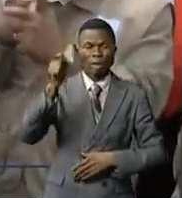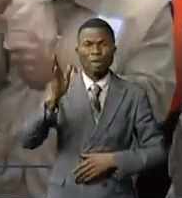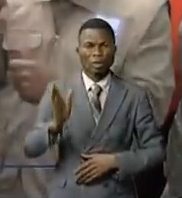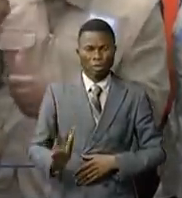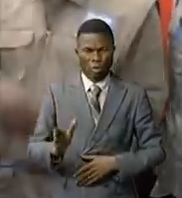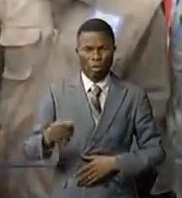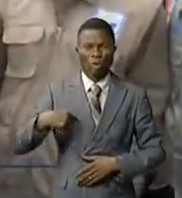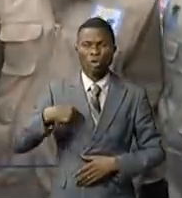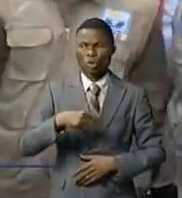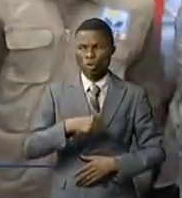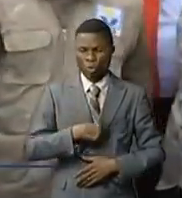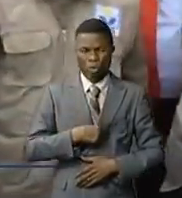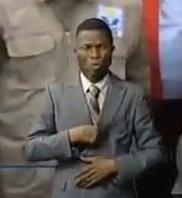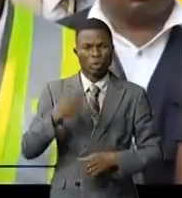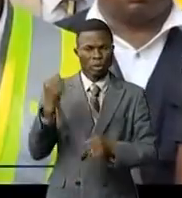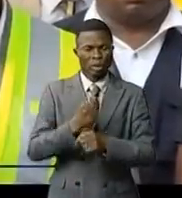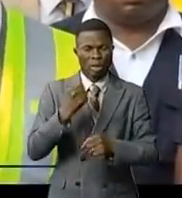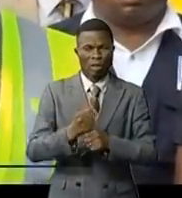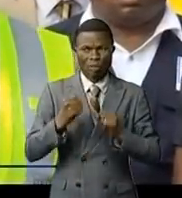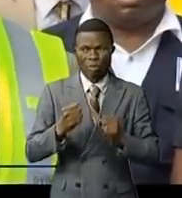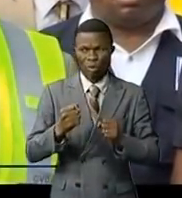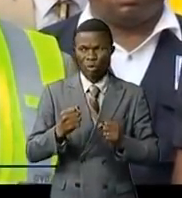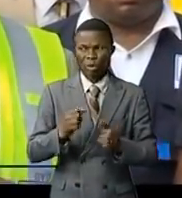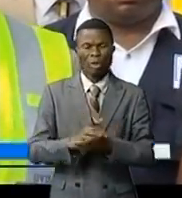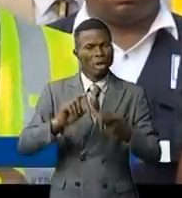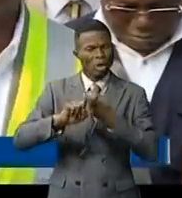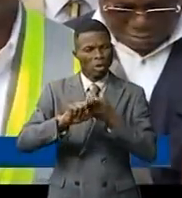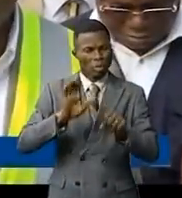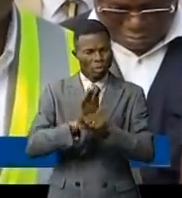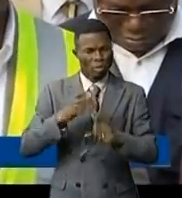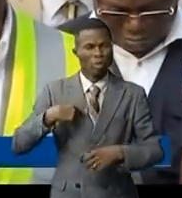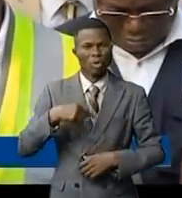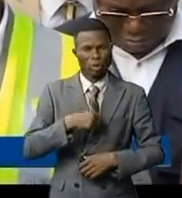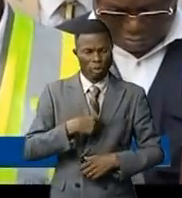Nous sommes des warriors, des guerriers. Faites-nous confiance.